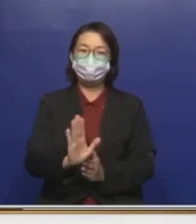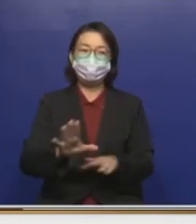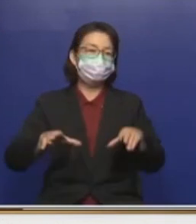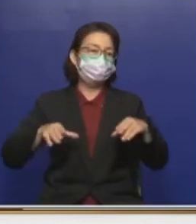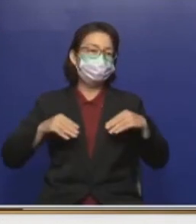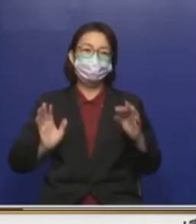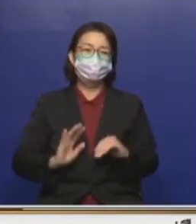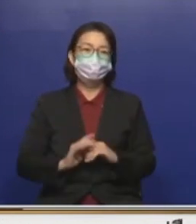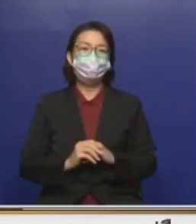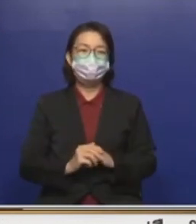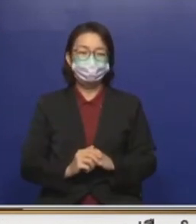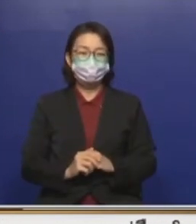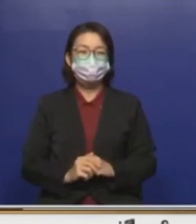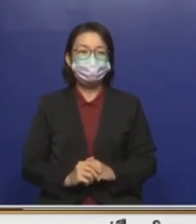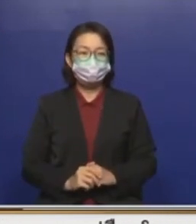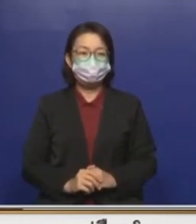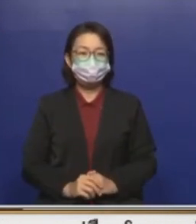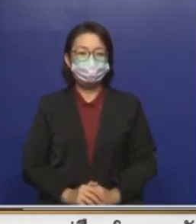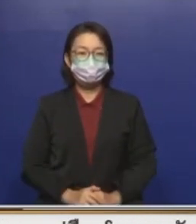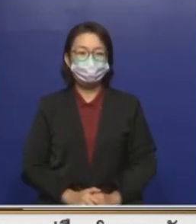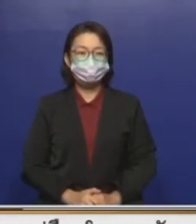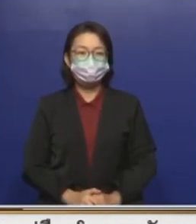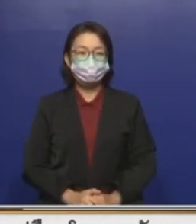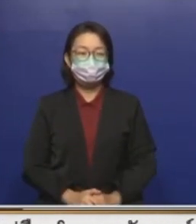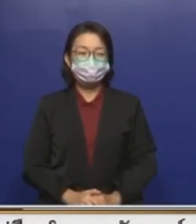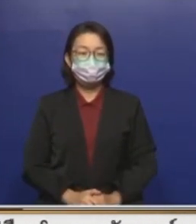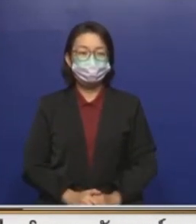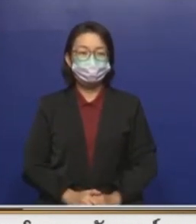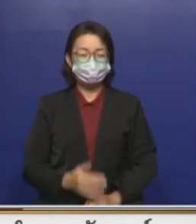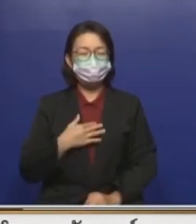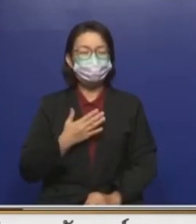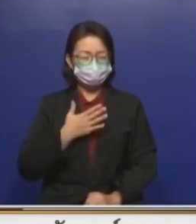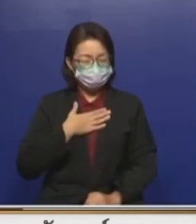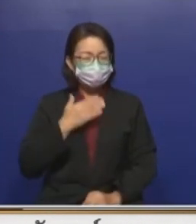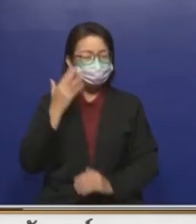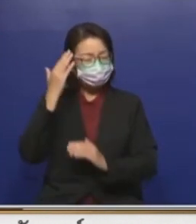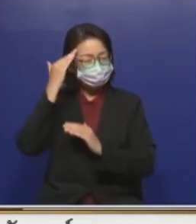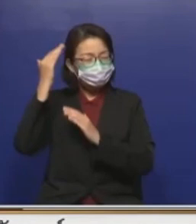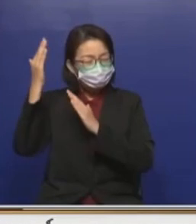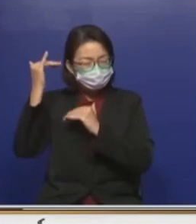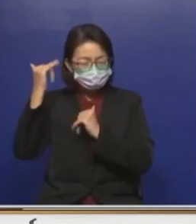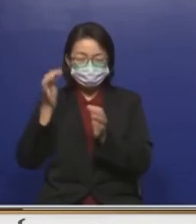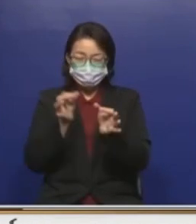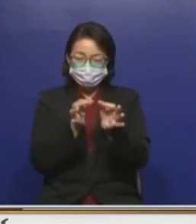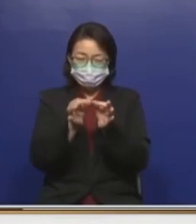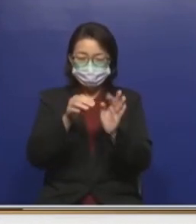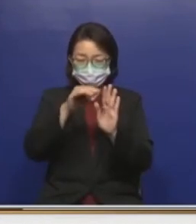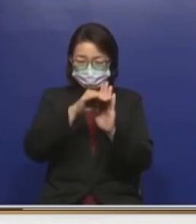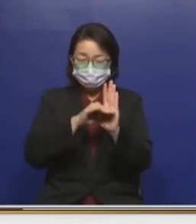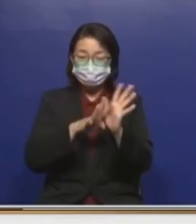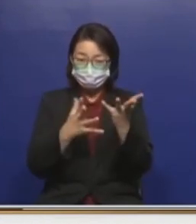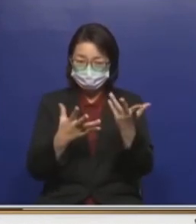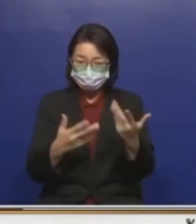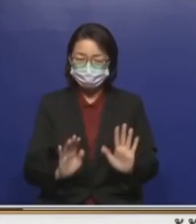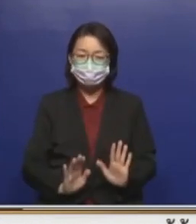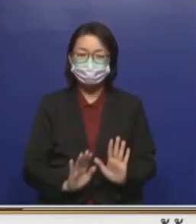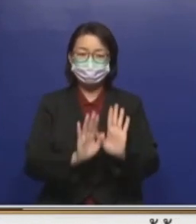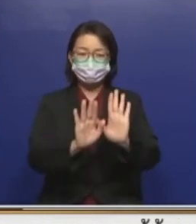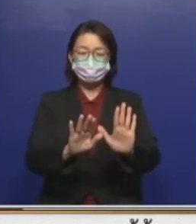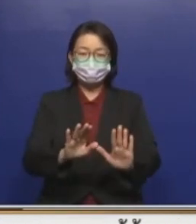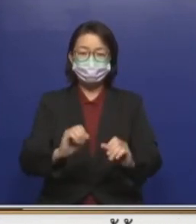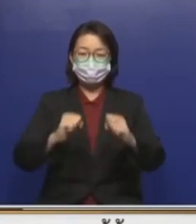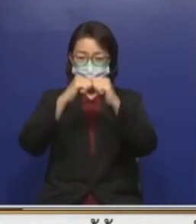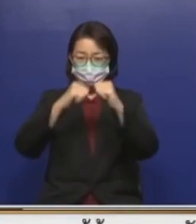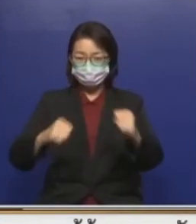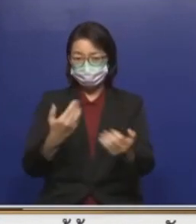ในวาระนี้ไปได้ค่ะและดิฉันหวังว่าสิ่งที่ฉันอภิปรายมาทั้งหมดสำนักงบประมาณจะนำไปใ